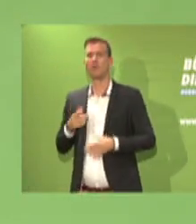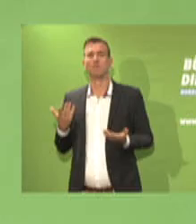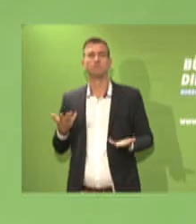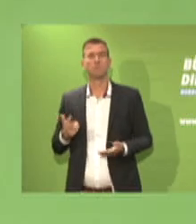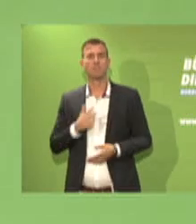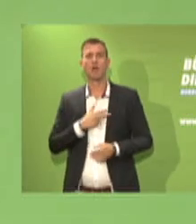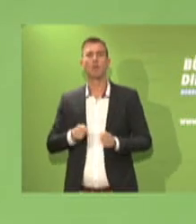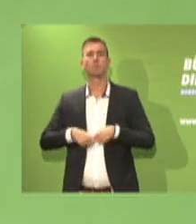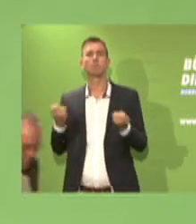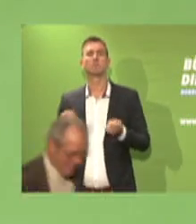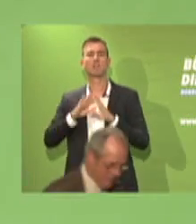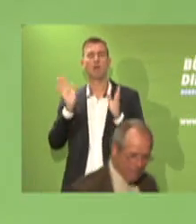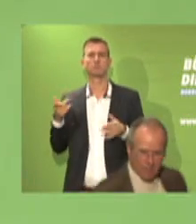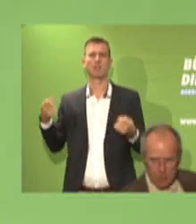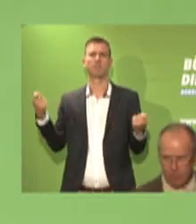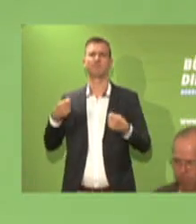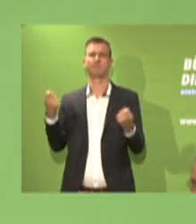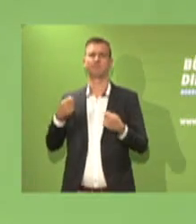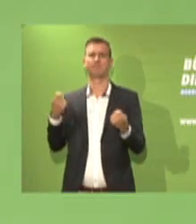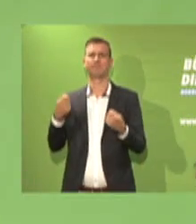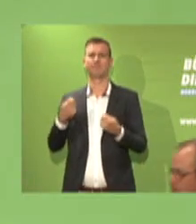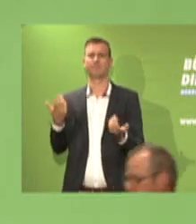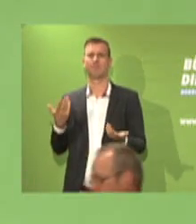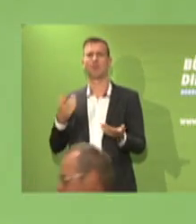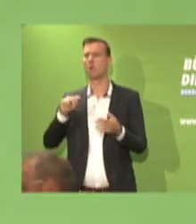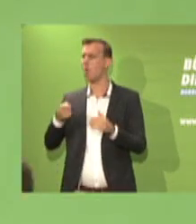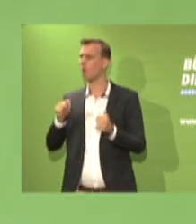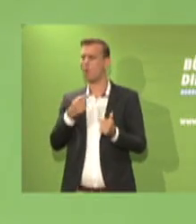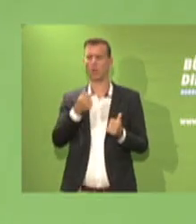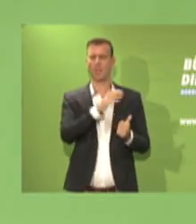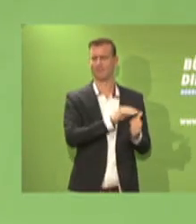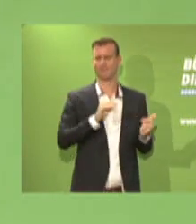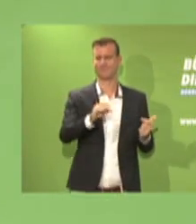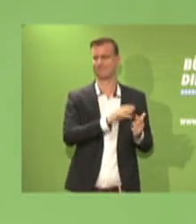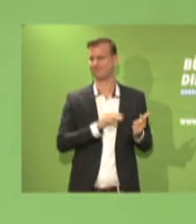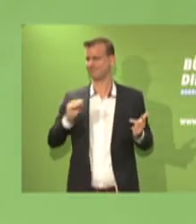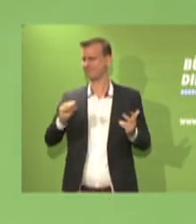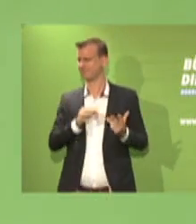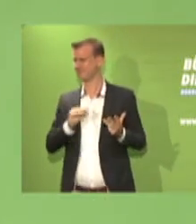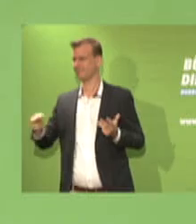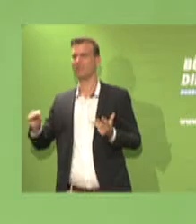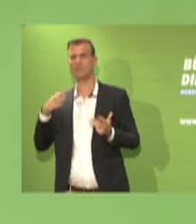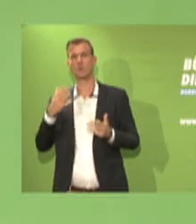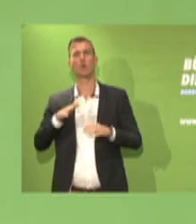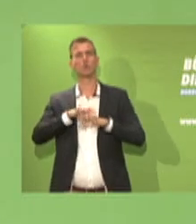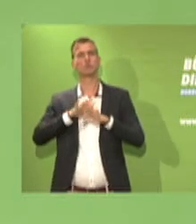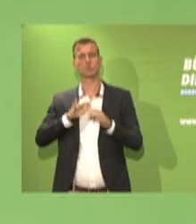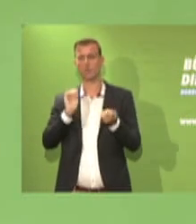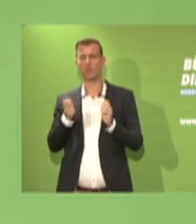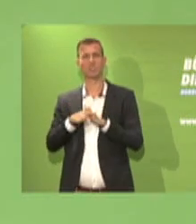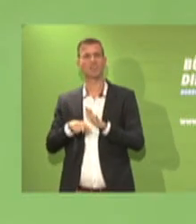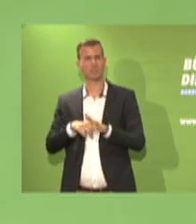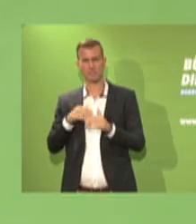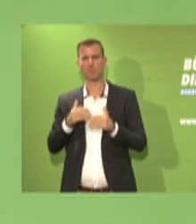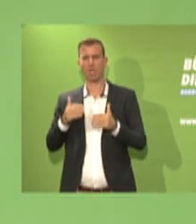der Bundeshaushalt finanziert, die Lücken geschlossen und wir produzieren dieses Strukturdefizit, was wir haben, immer weiter und es wird nicht